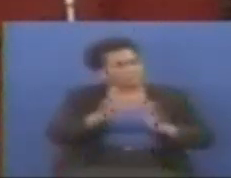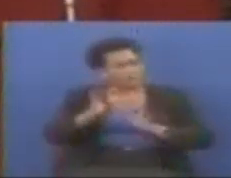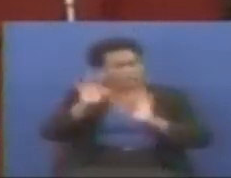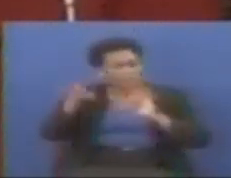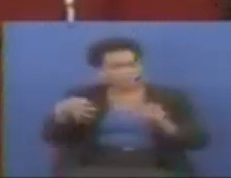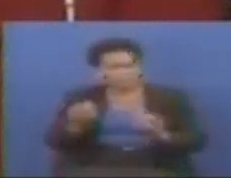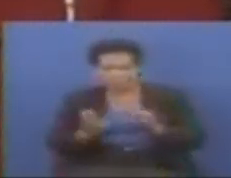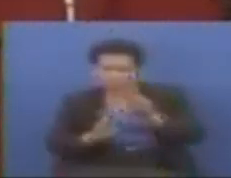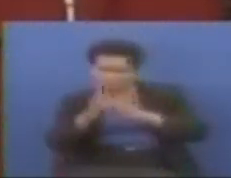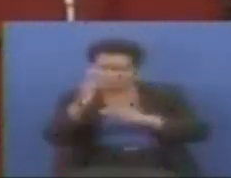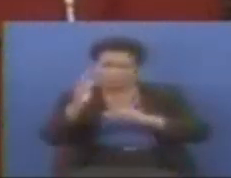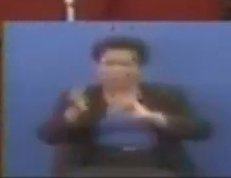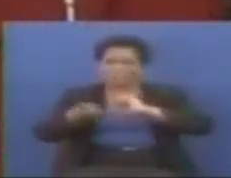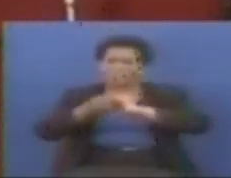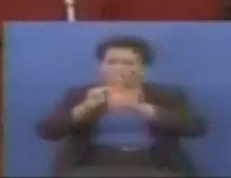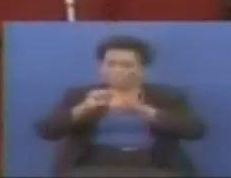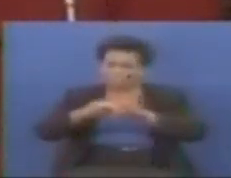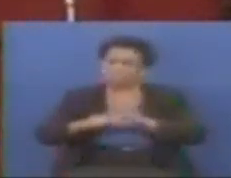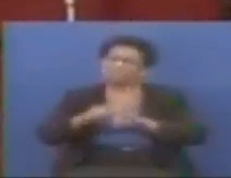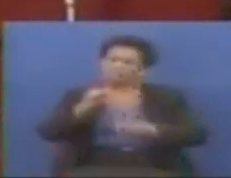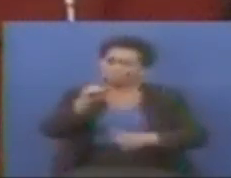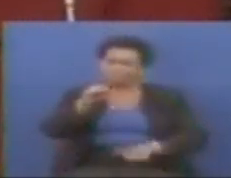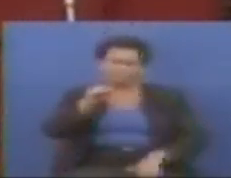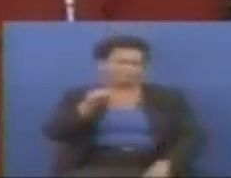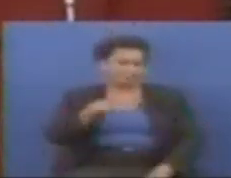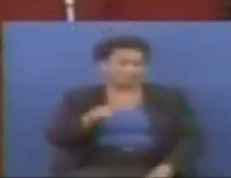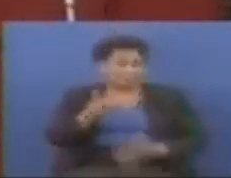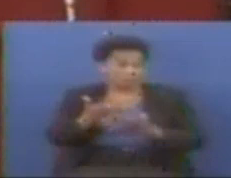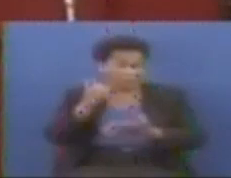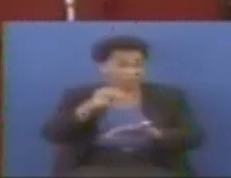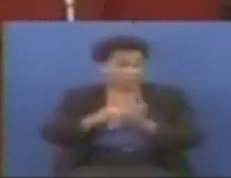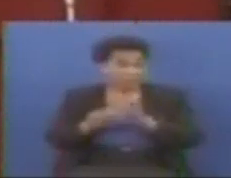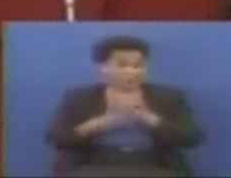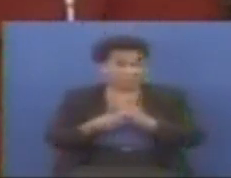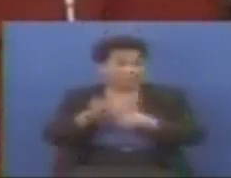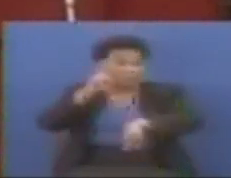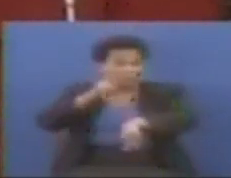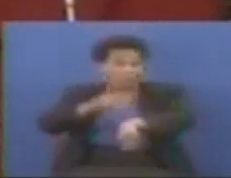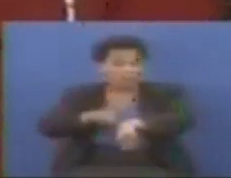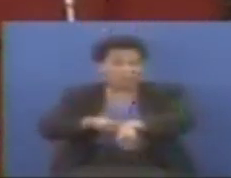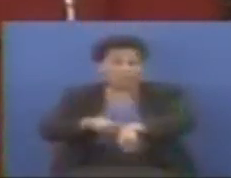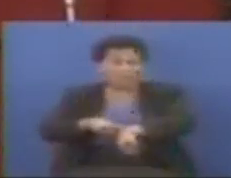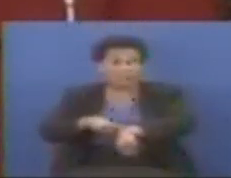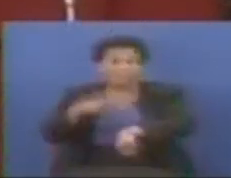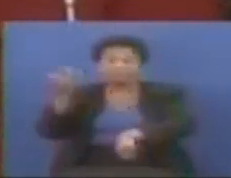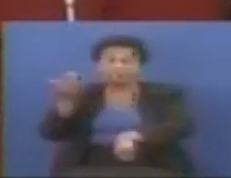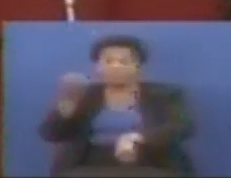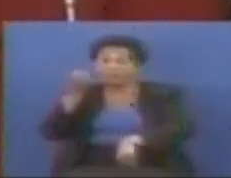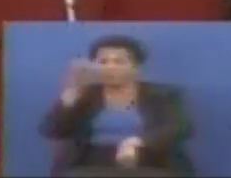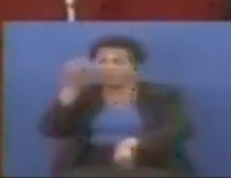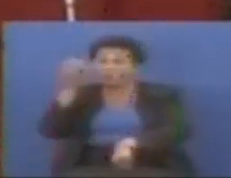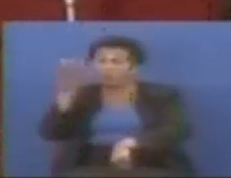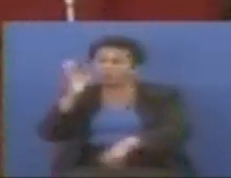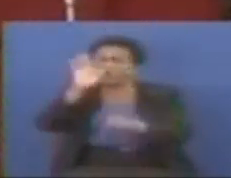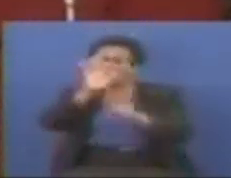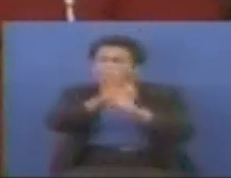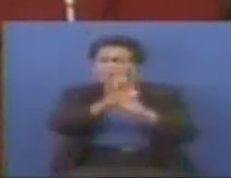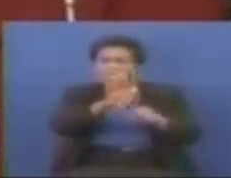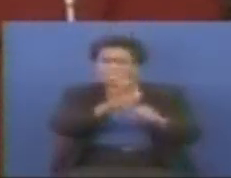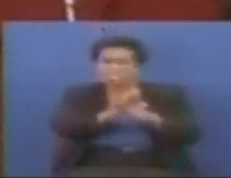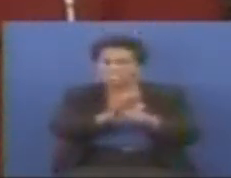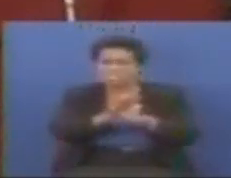walikuwa ni wanaume na wanawake walikuwa ni 1052. na Januari mwaka 2019 hadi